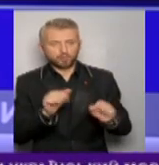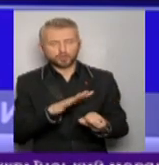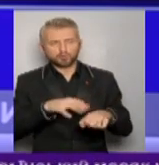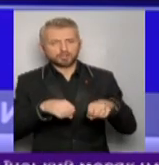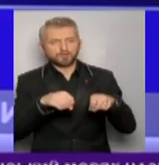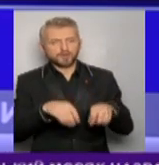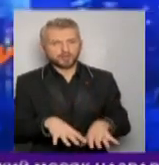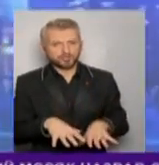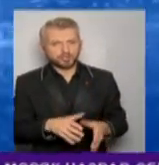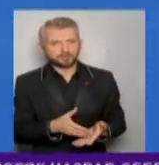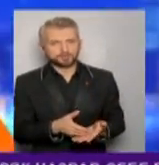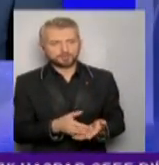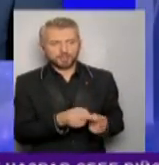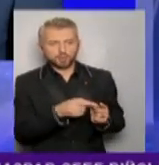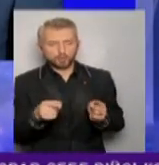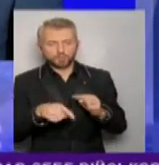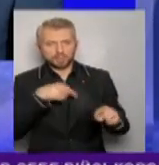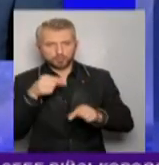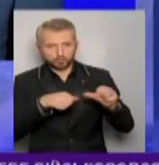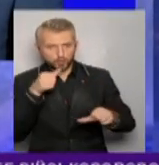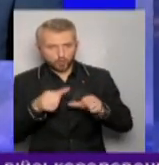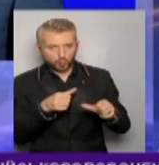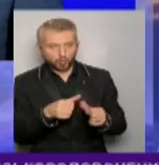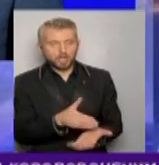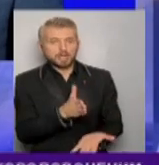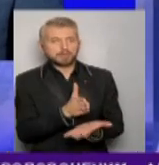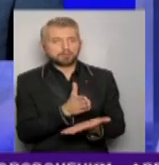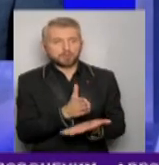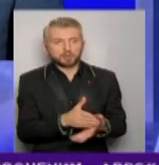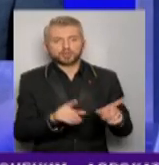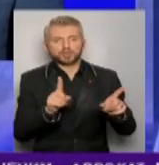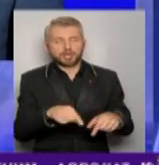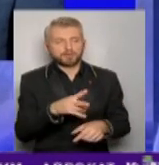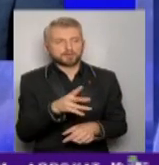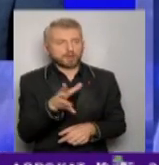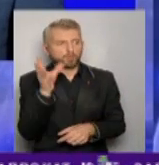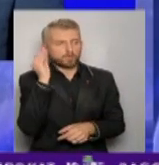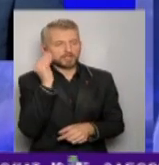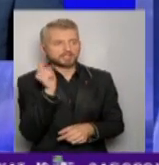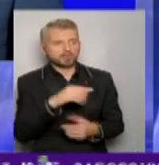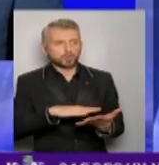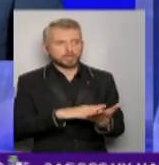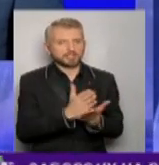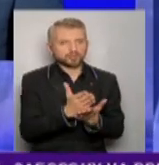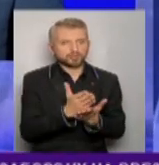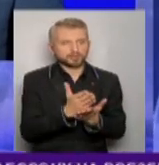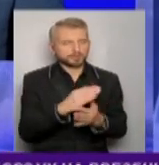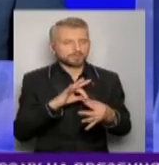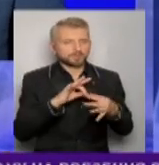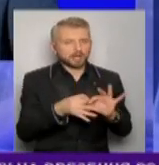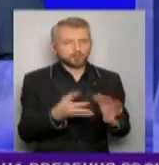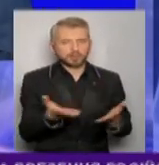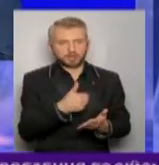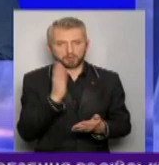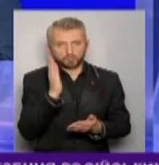вирішена впродовж наступного року, маючи навіть на увазі ті політичні такі складнощі, в яких ми